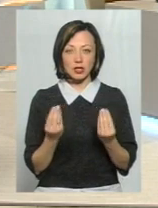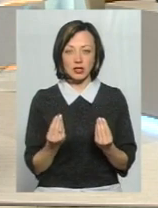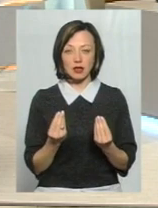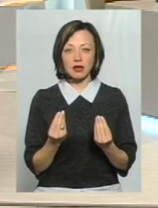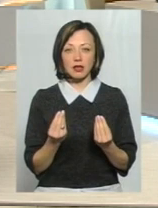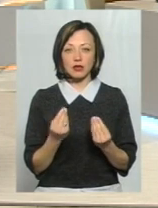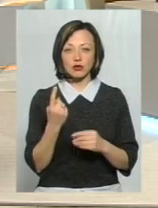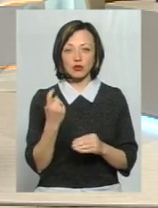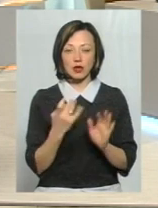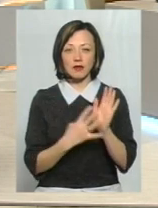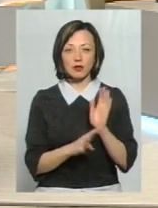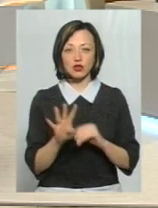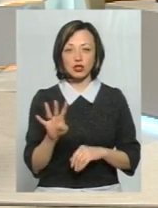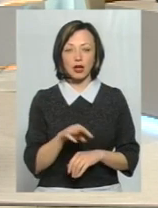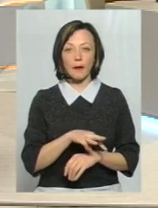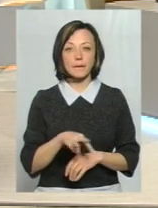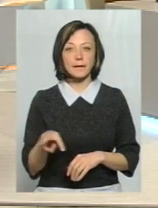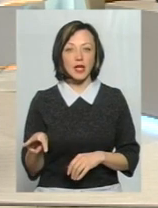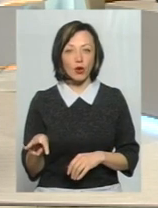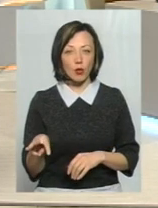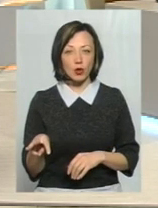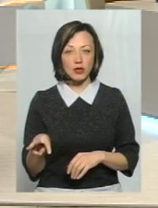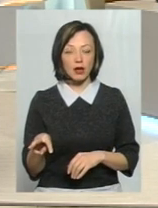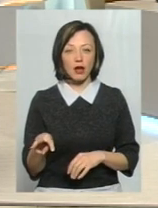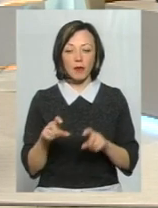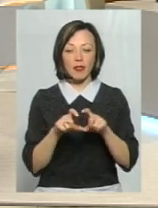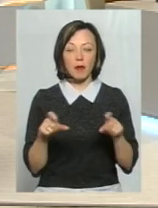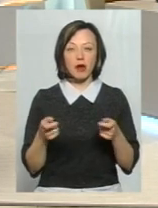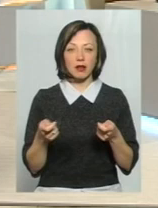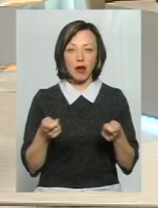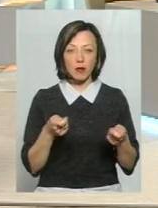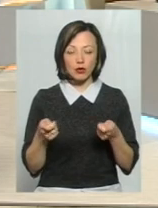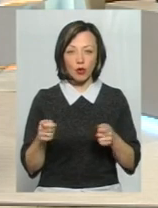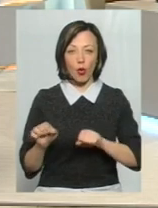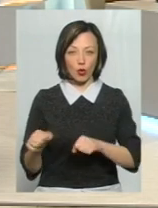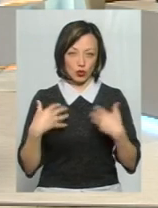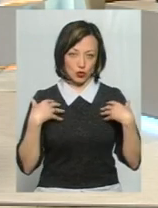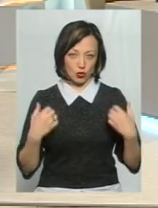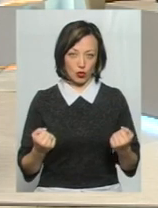це було 194 мільйони по департаменту охорони здоров'я.